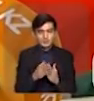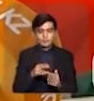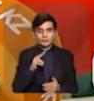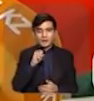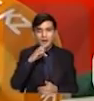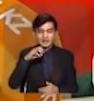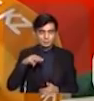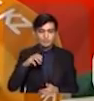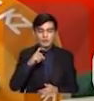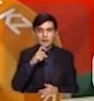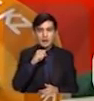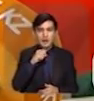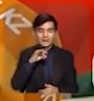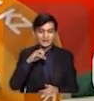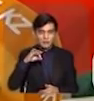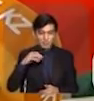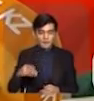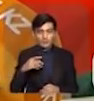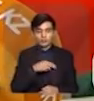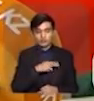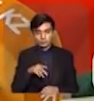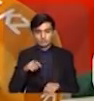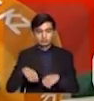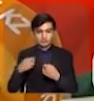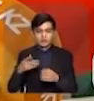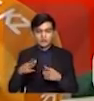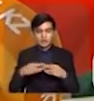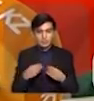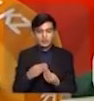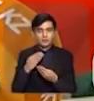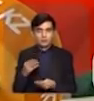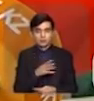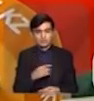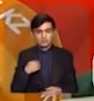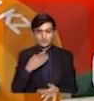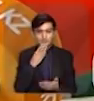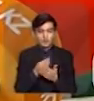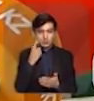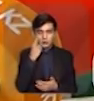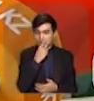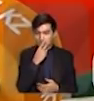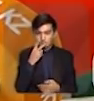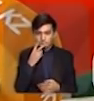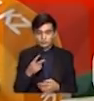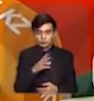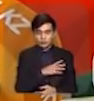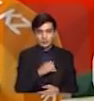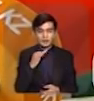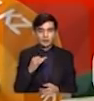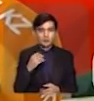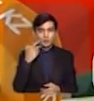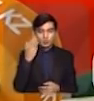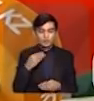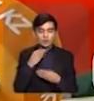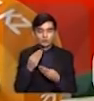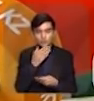қайтыс болғаннан кейін берілді ғой, сонда отбасына тапсырылды ғой, біз өзіміз көзіміз көрдік. Тіпті тапсырылмаған